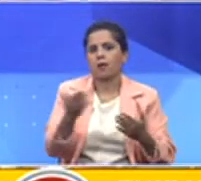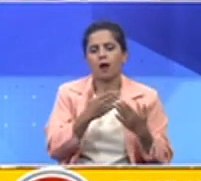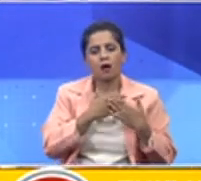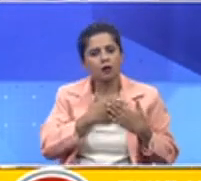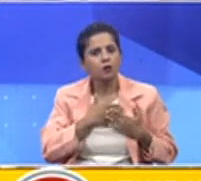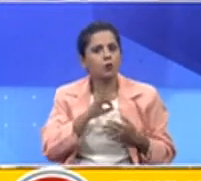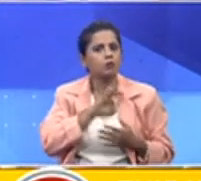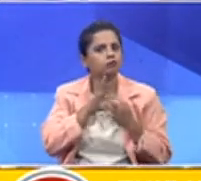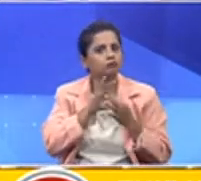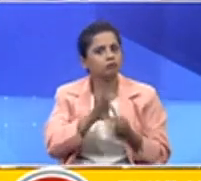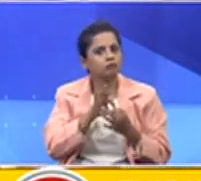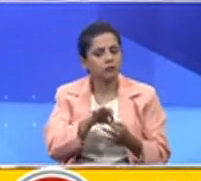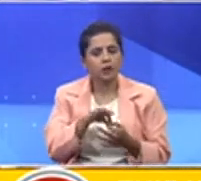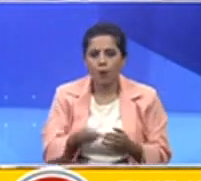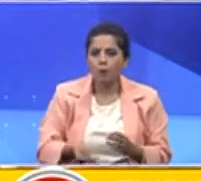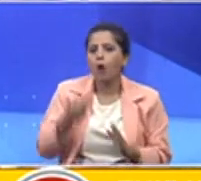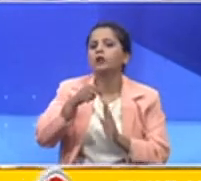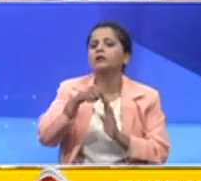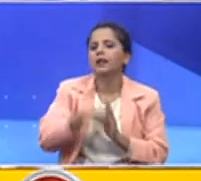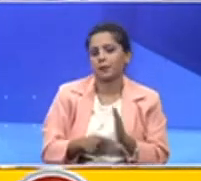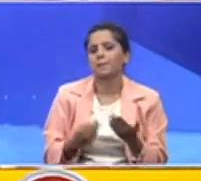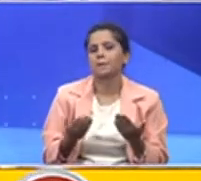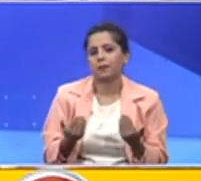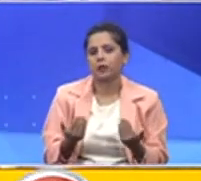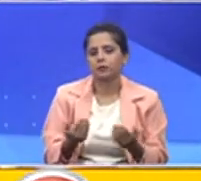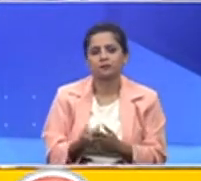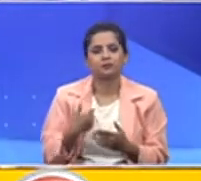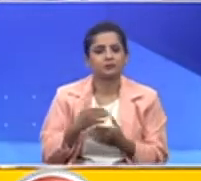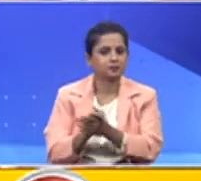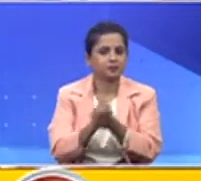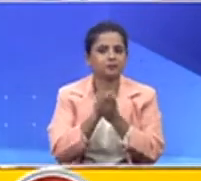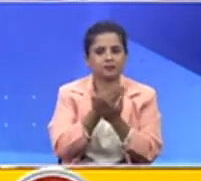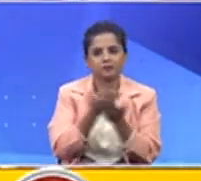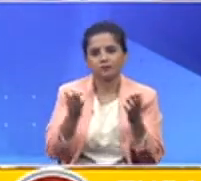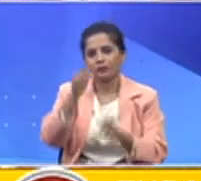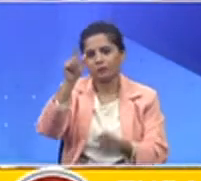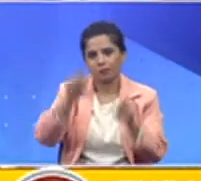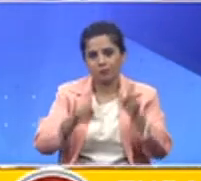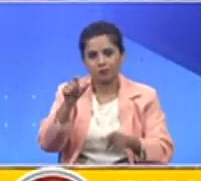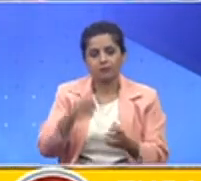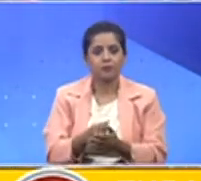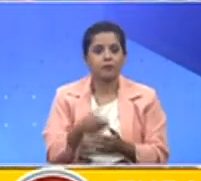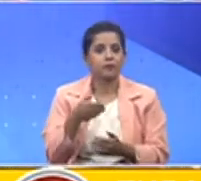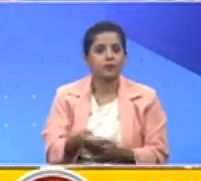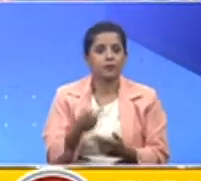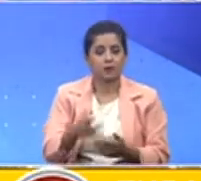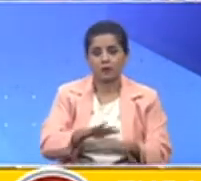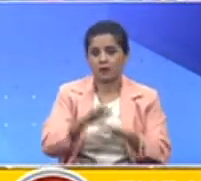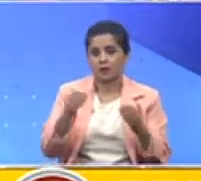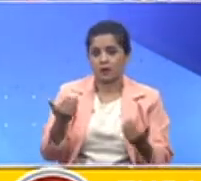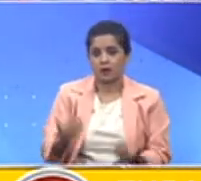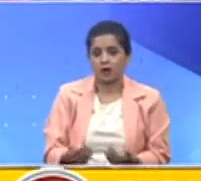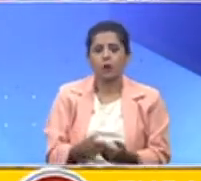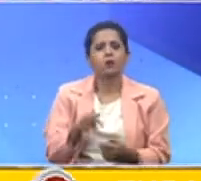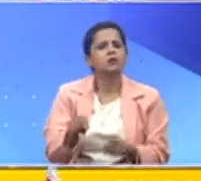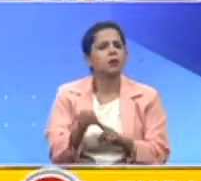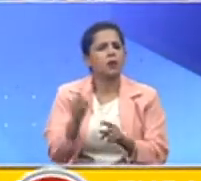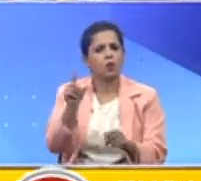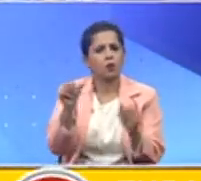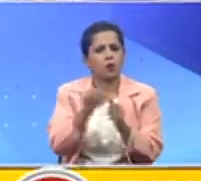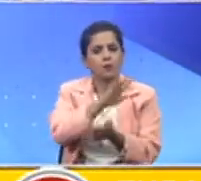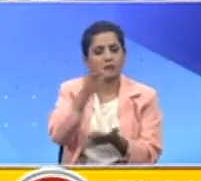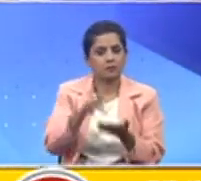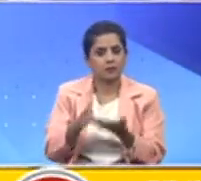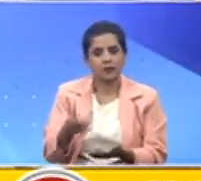भी और गहरा हुगा, मेरे प्यारे देश वास्यों, देव भूमी उतराखन की कुछ माताओं और